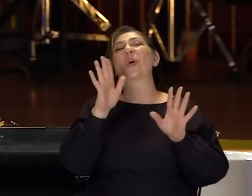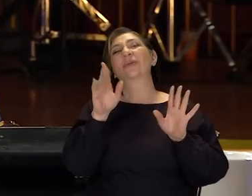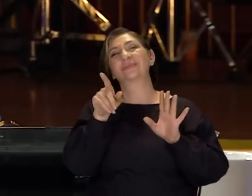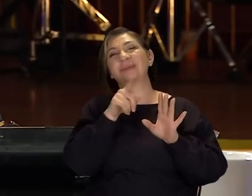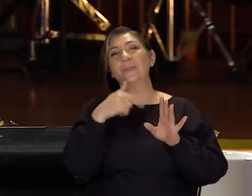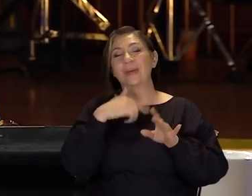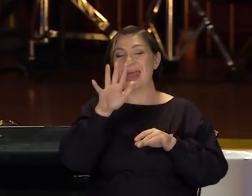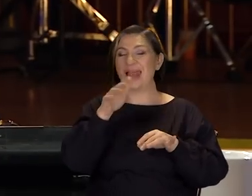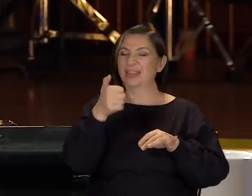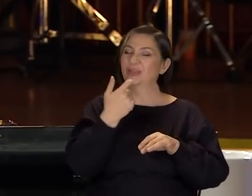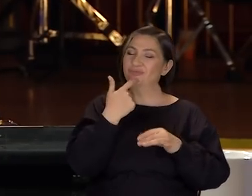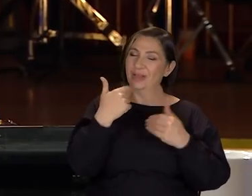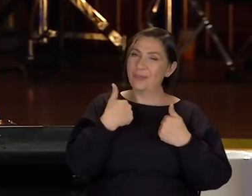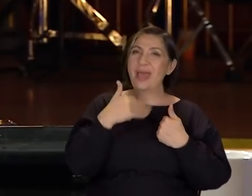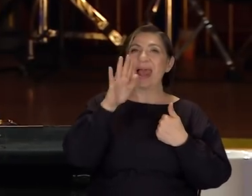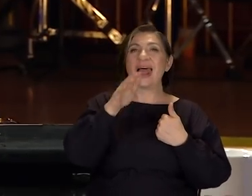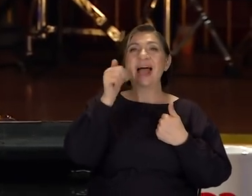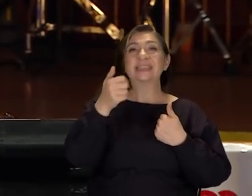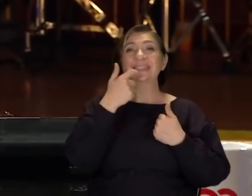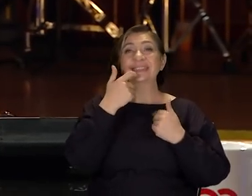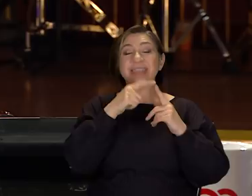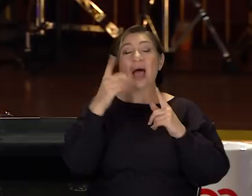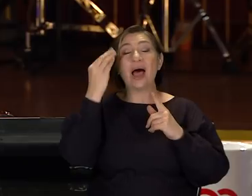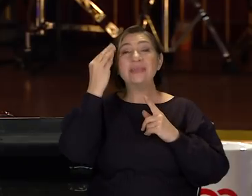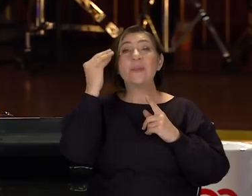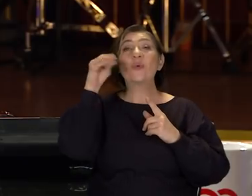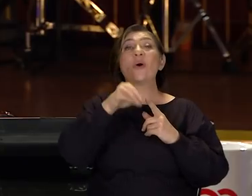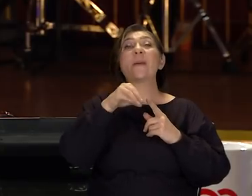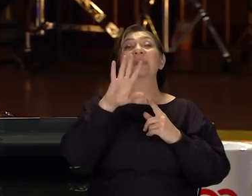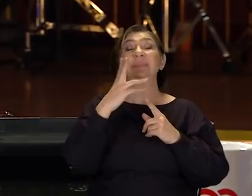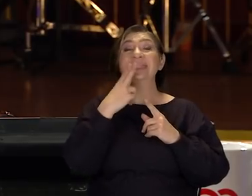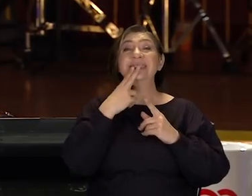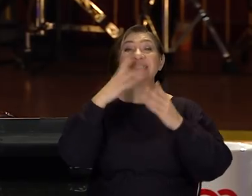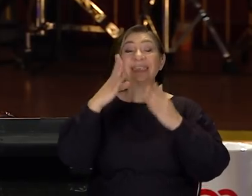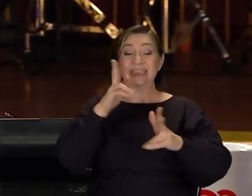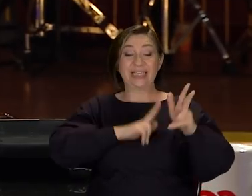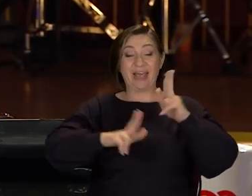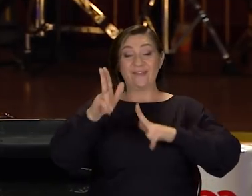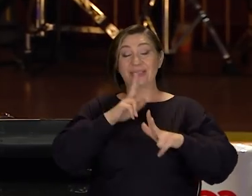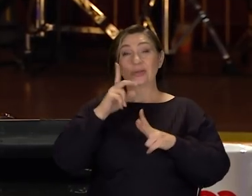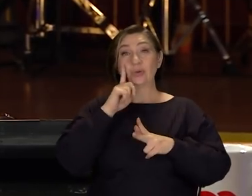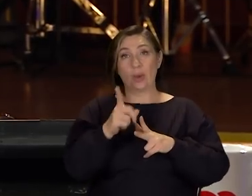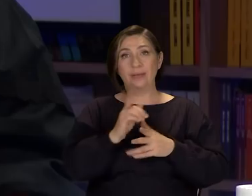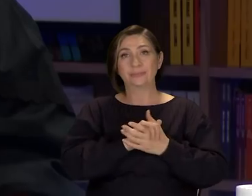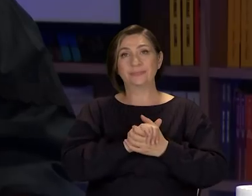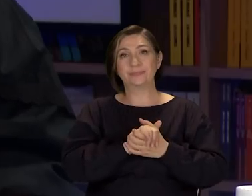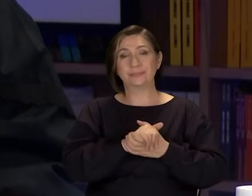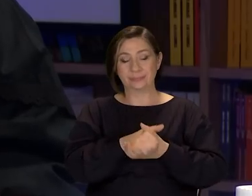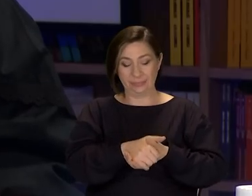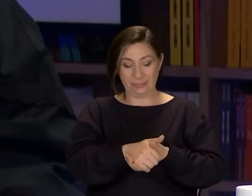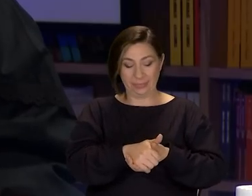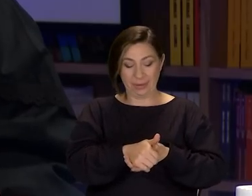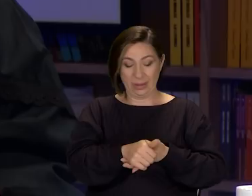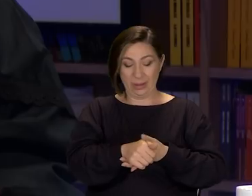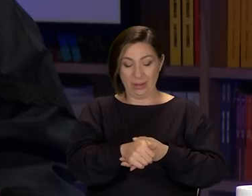bak ben 56 yaşındayım. 56 yaşına bir türlü anlamlandıramadığım şey kadınların giyinmesi üzerine olan durumdur.